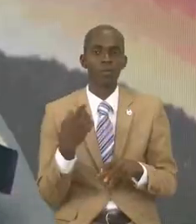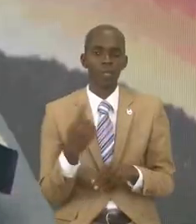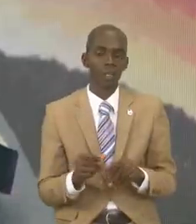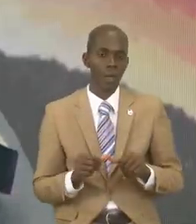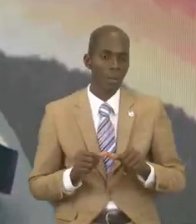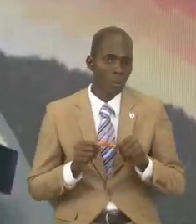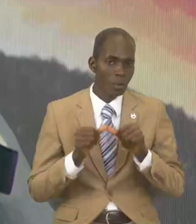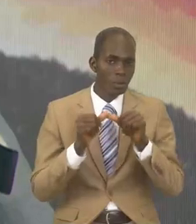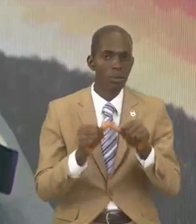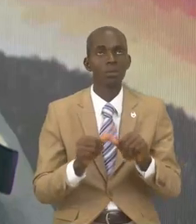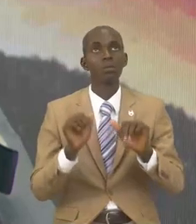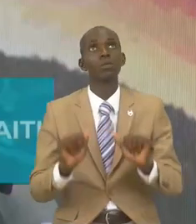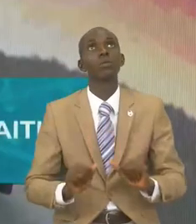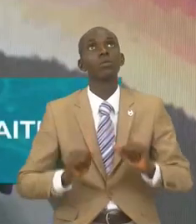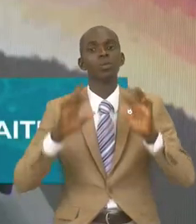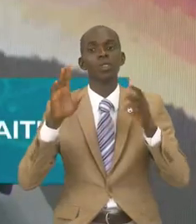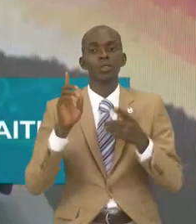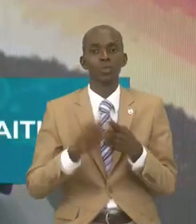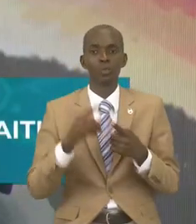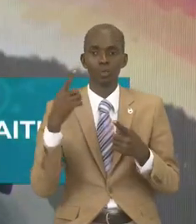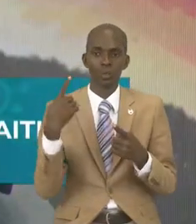La consécration perpétuelle.